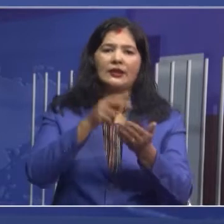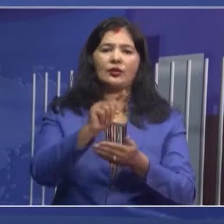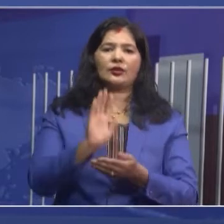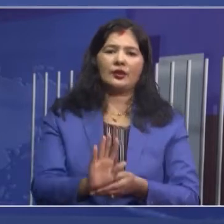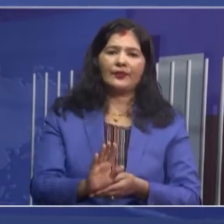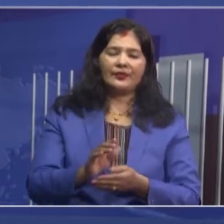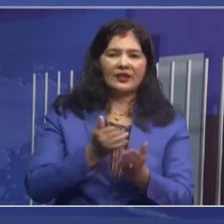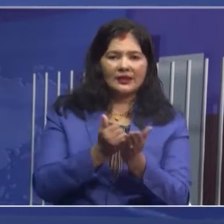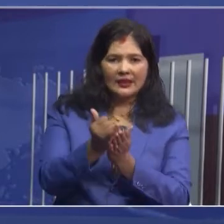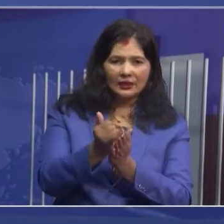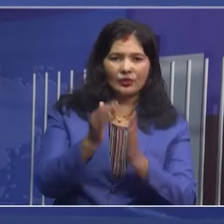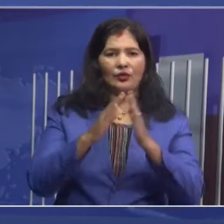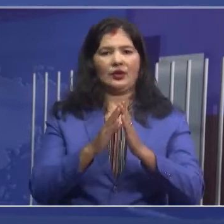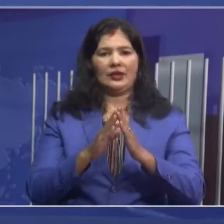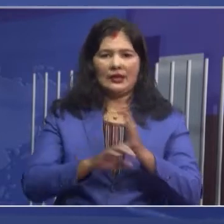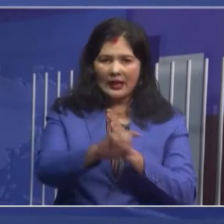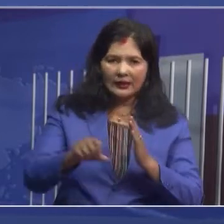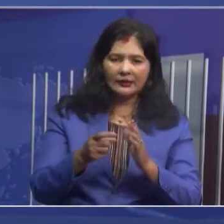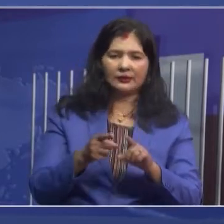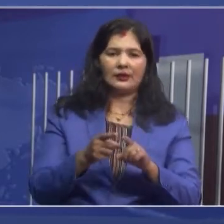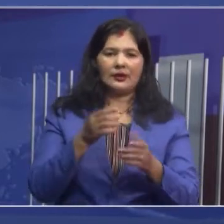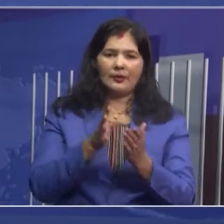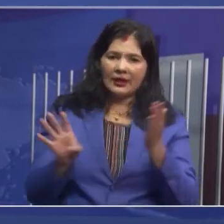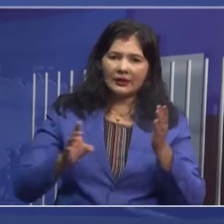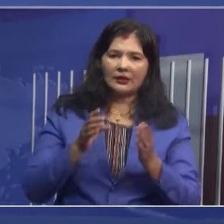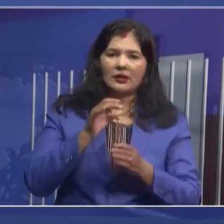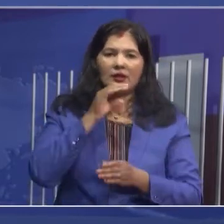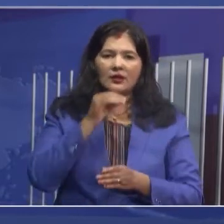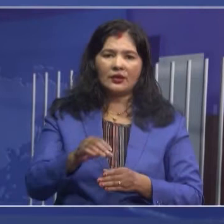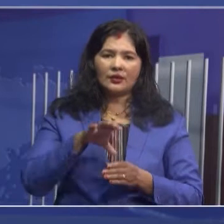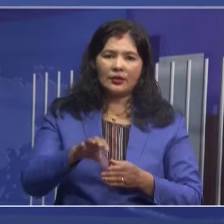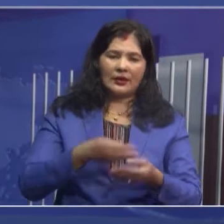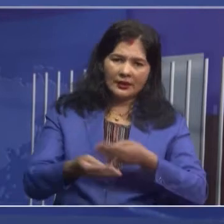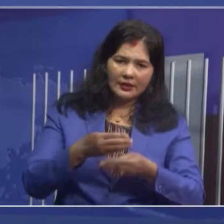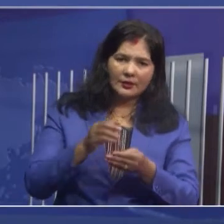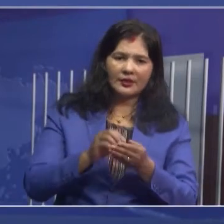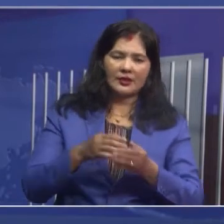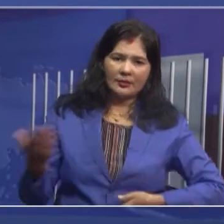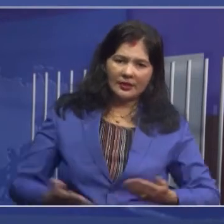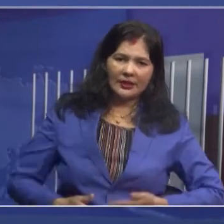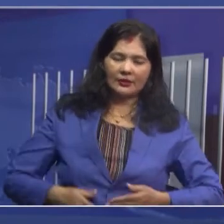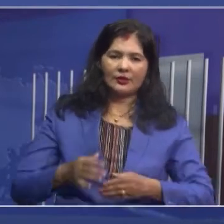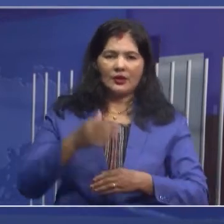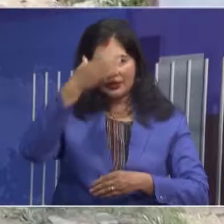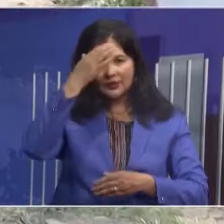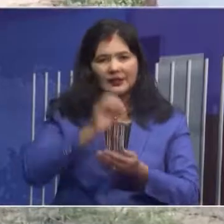कम्पनीले किसानको घर आँगनबाटै खसी बोका खरिद गरेपछि कृषकलाई बजारको समस्या समाधान भएको